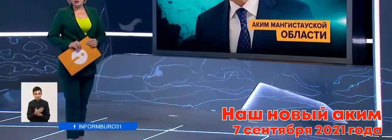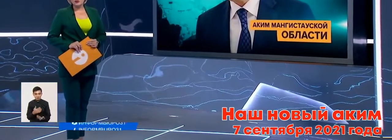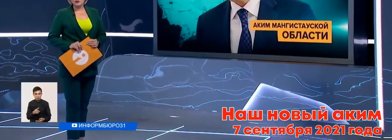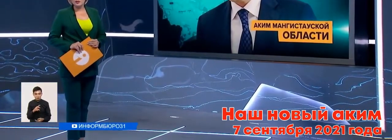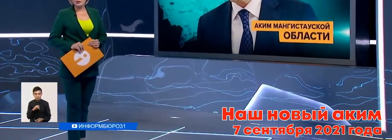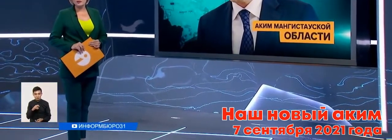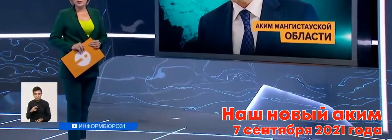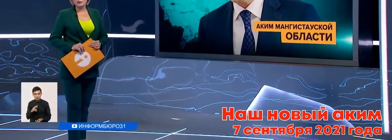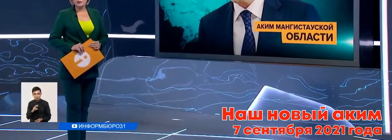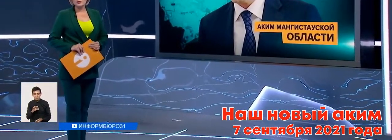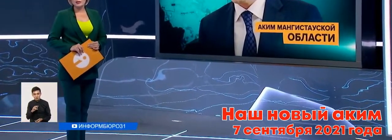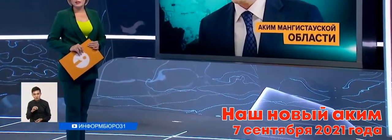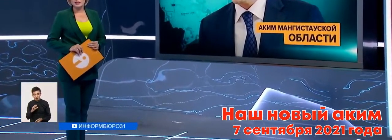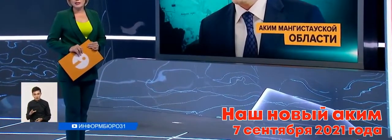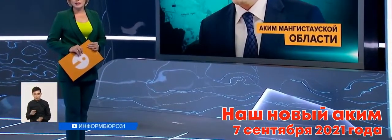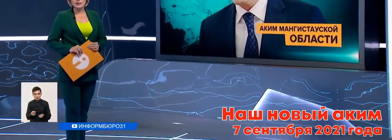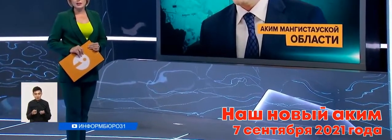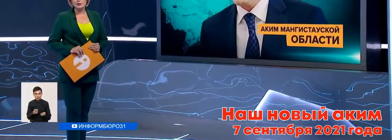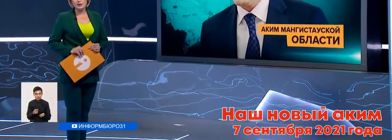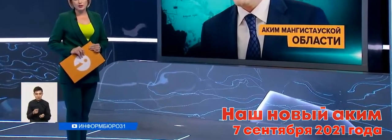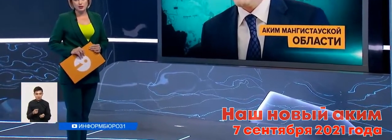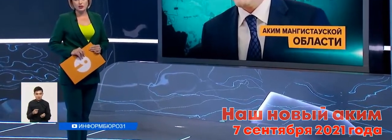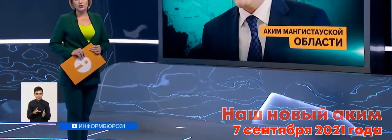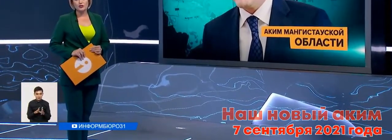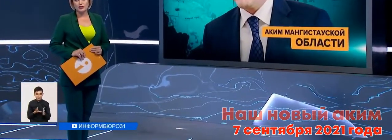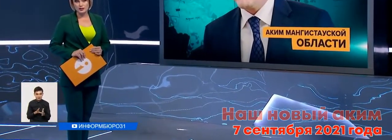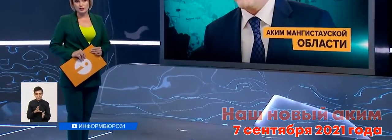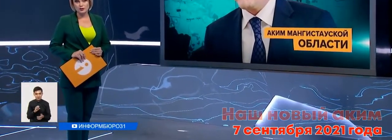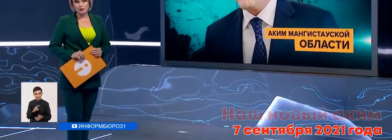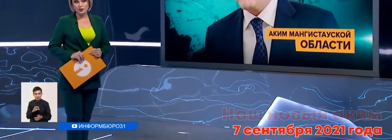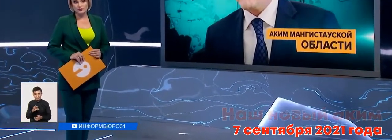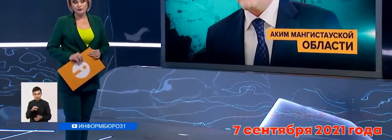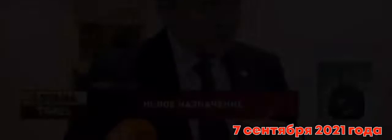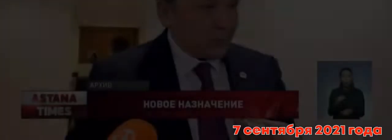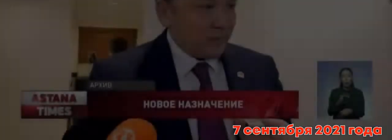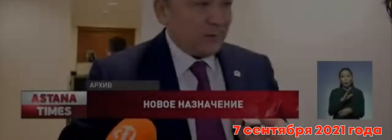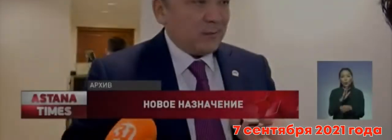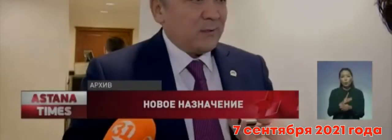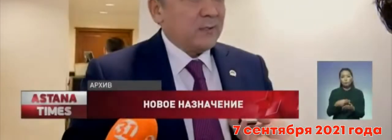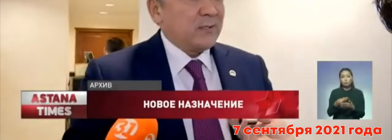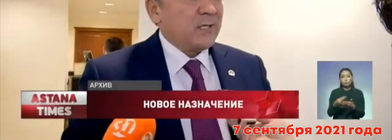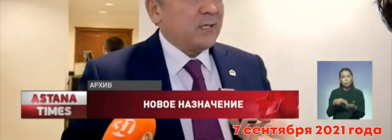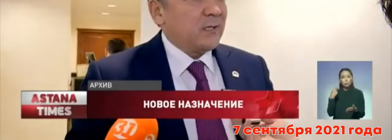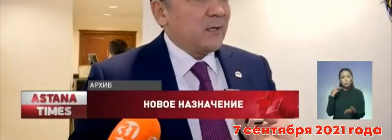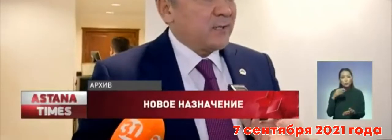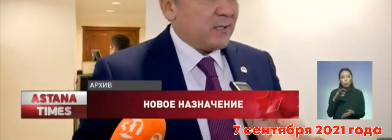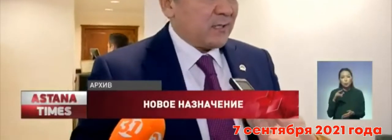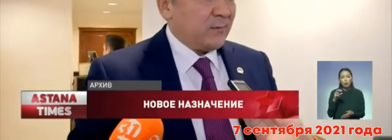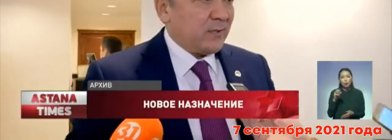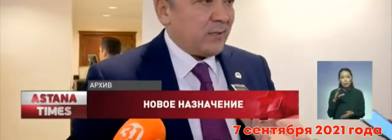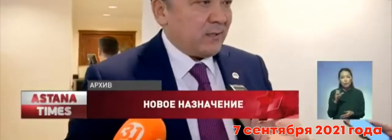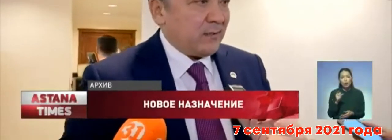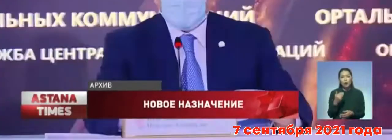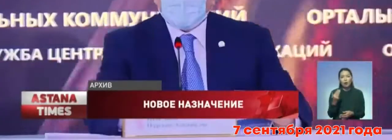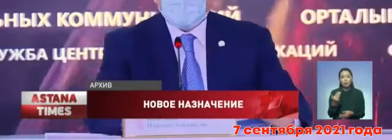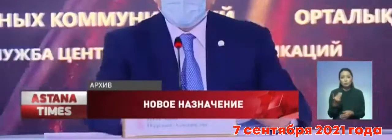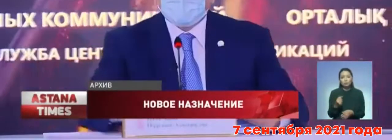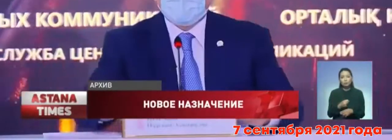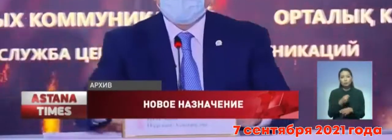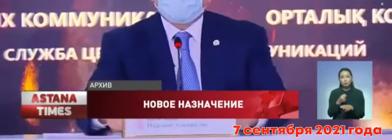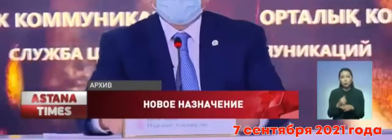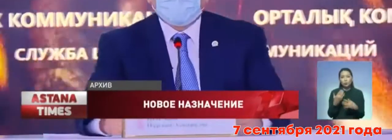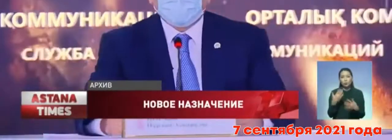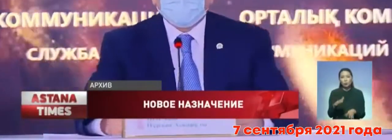Нурлан Ногаев руководил ведомством энергетики с декабря 2019 года. Представил его уже премьер-министр страны Аскар